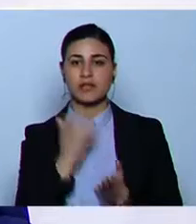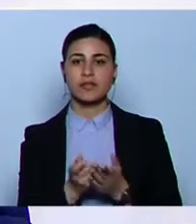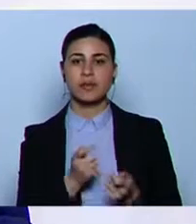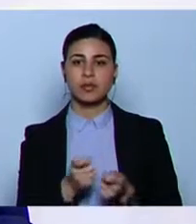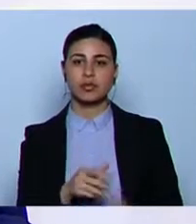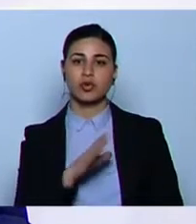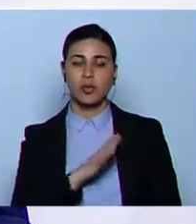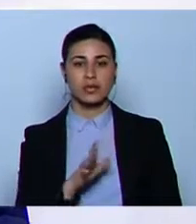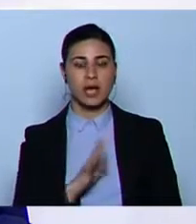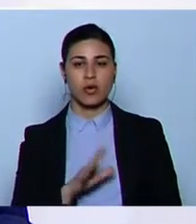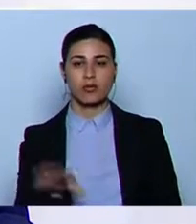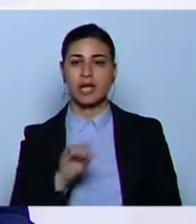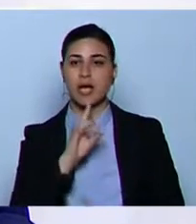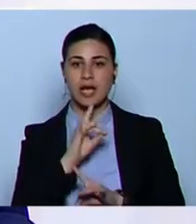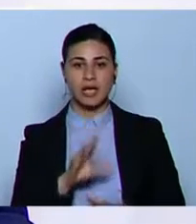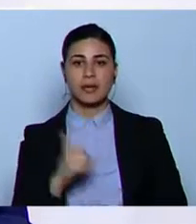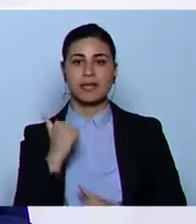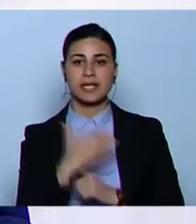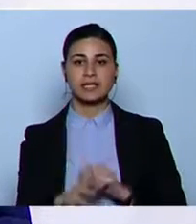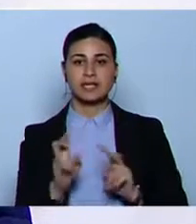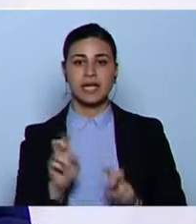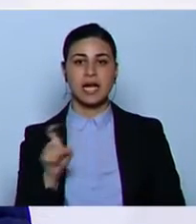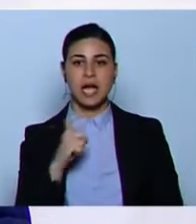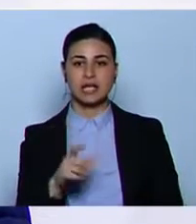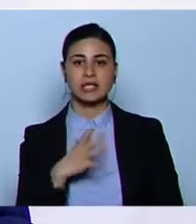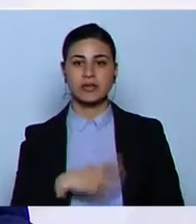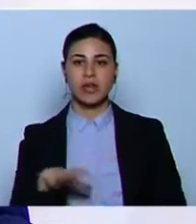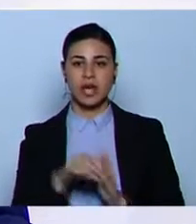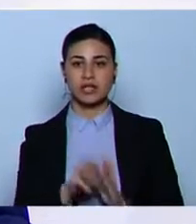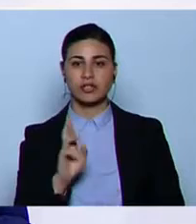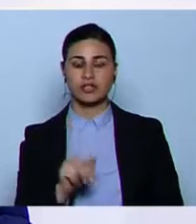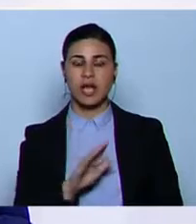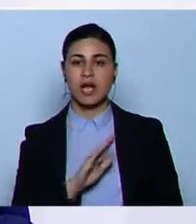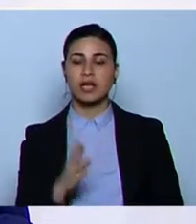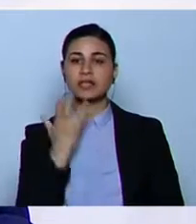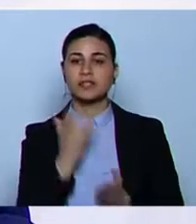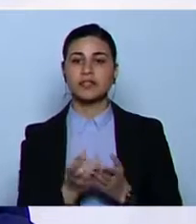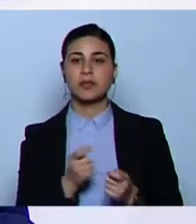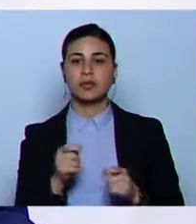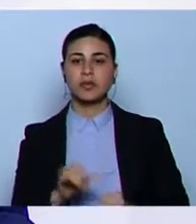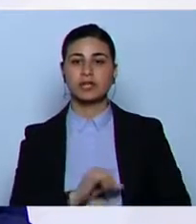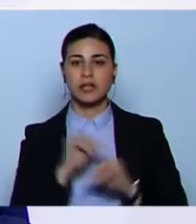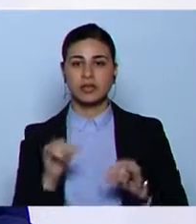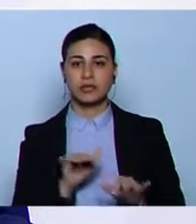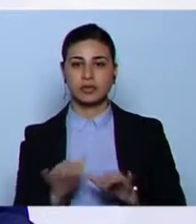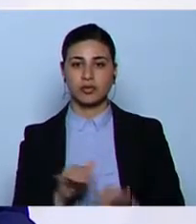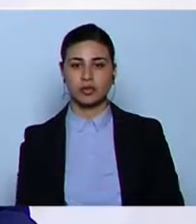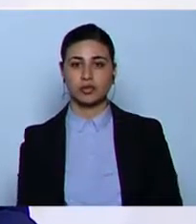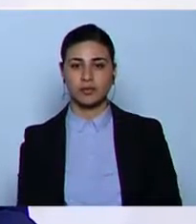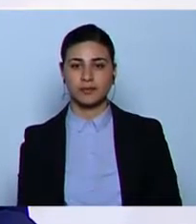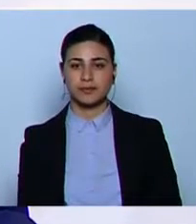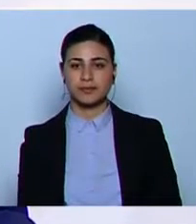ყოფნა არ განსაზღვრავს არც დეცენტრალიზაციის ხარისხს ქვეყანაში და არც თვითმმართველობის განვითარების პროცესს.